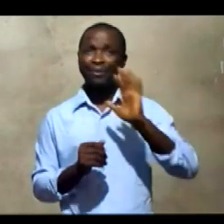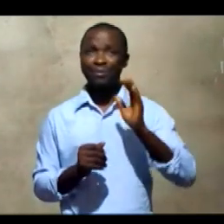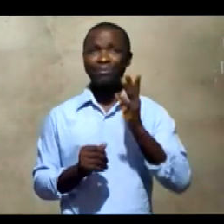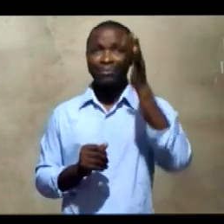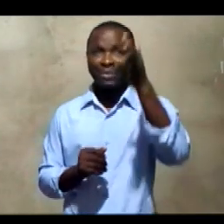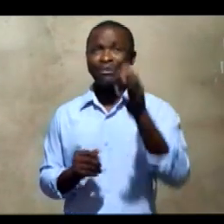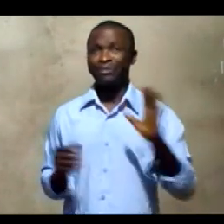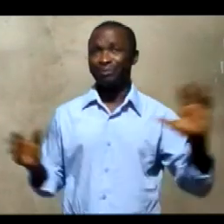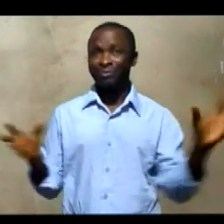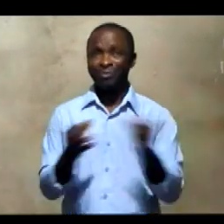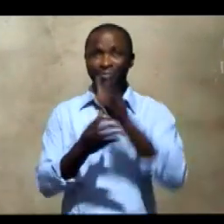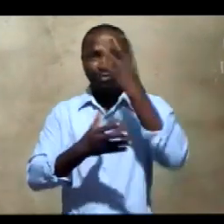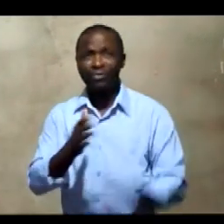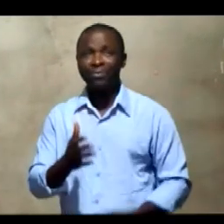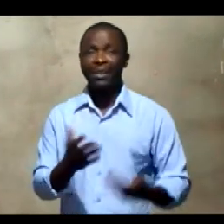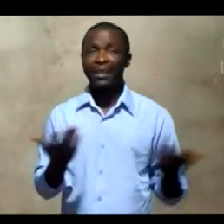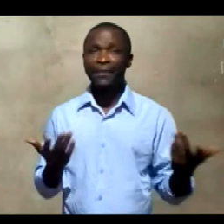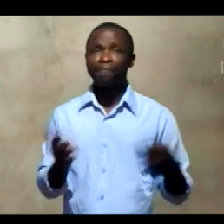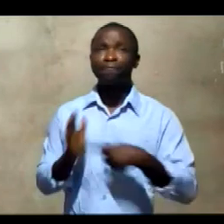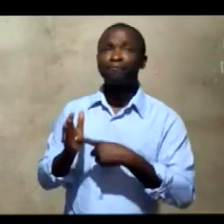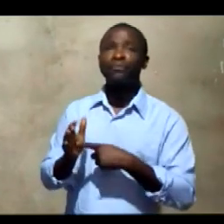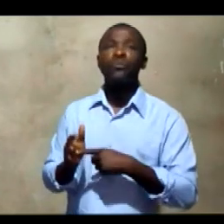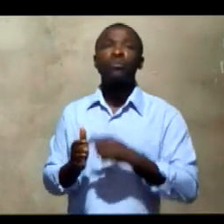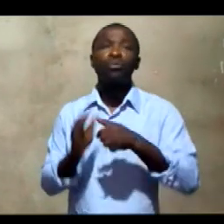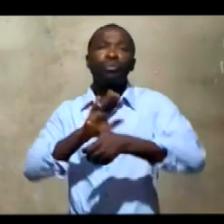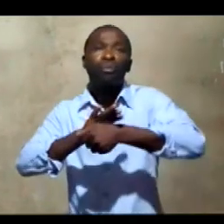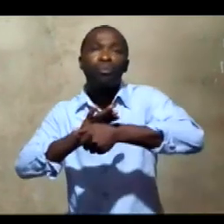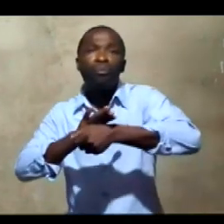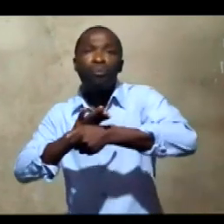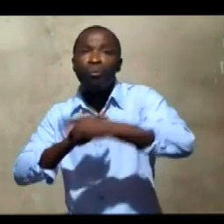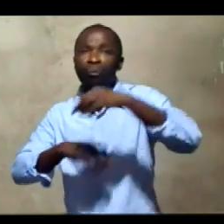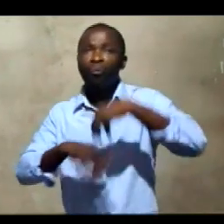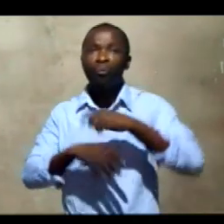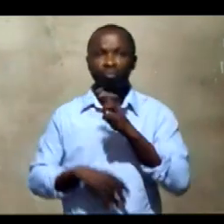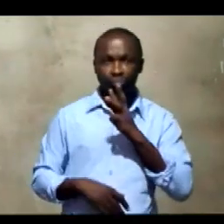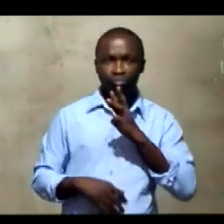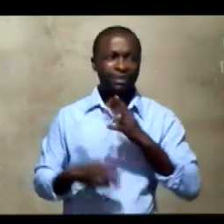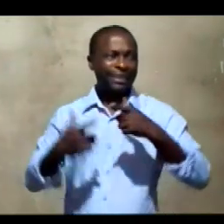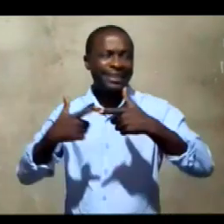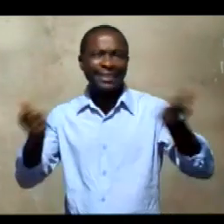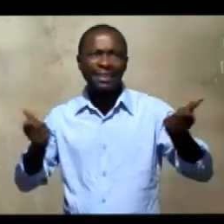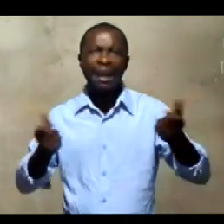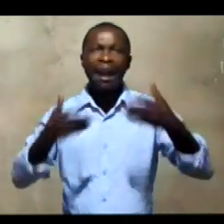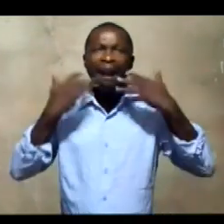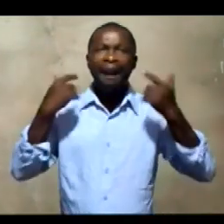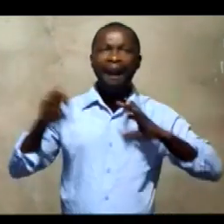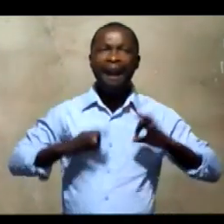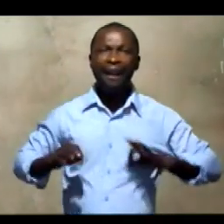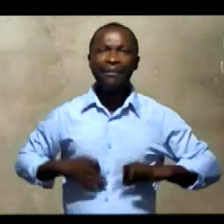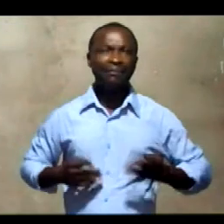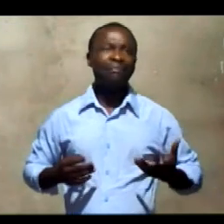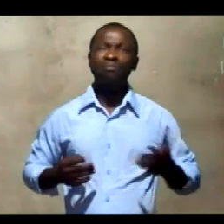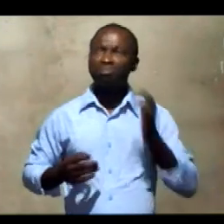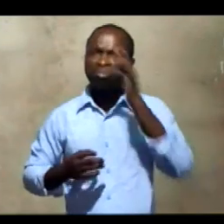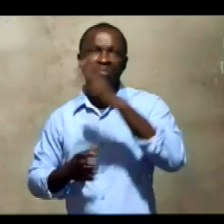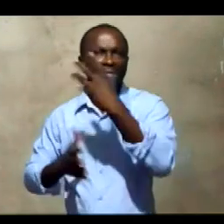mer, lions et guépards viennent s'ajouter à la liste exhaustive d'animaux vulnérables, déjà composée d'éléphants, de rhinocéros ou